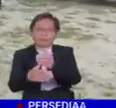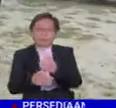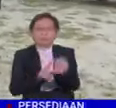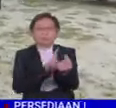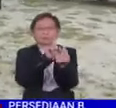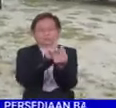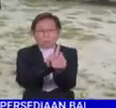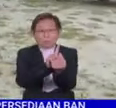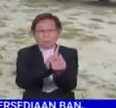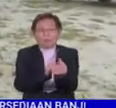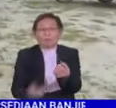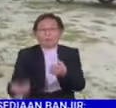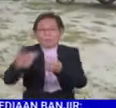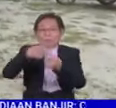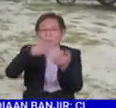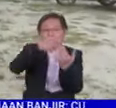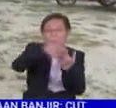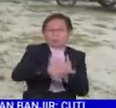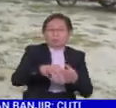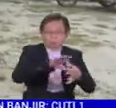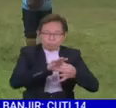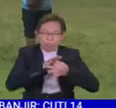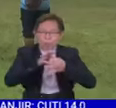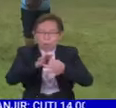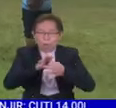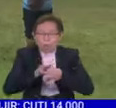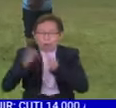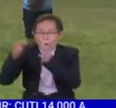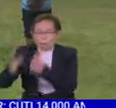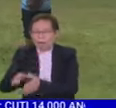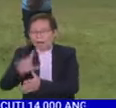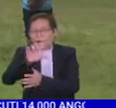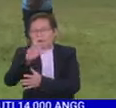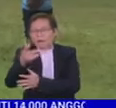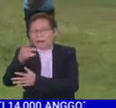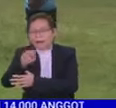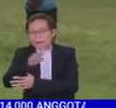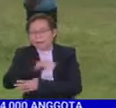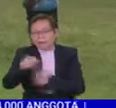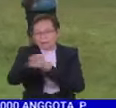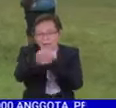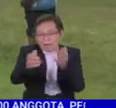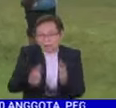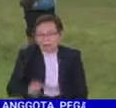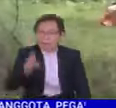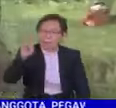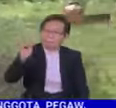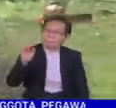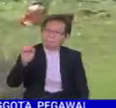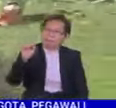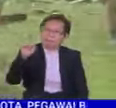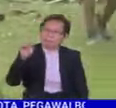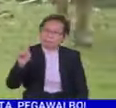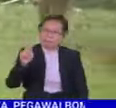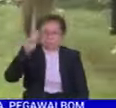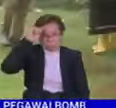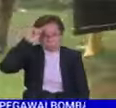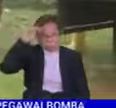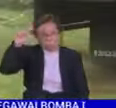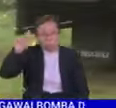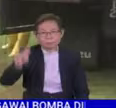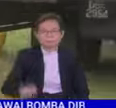Beliau ditemui selepas menyertai program gotong royong bersama warga LKIM dan nelayan di Besut, Terengganu.